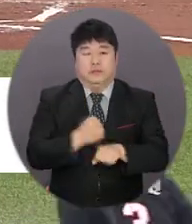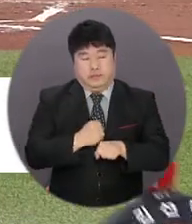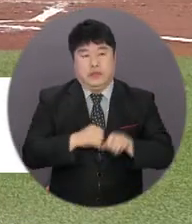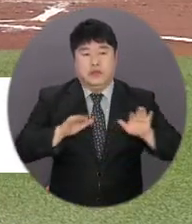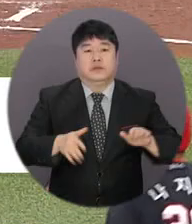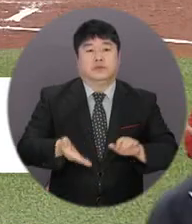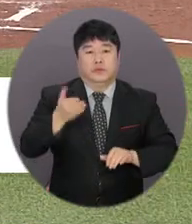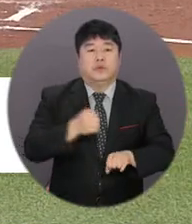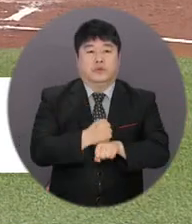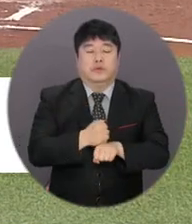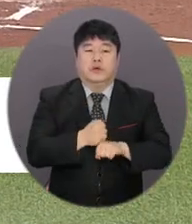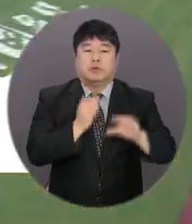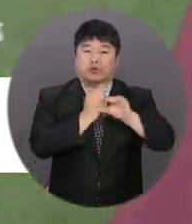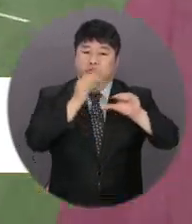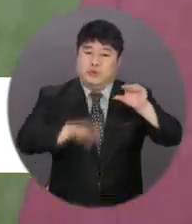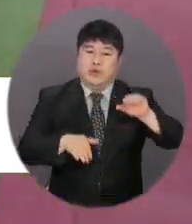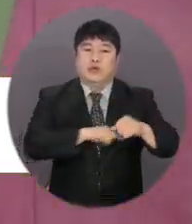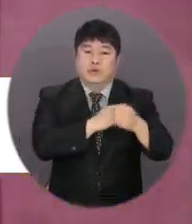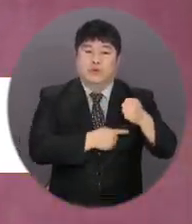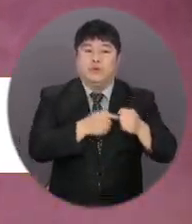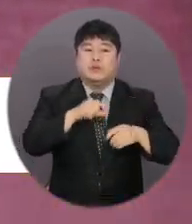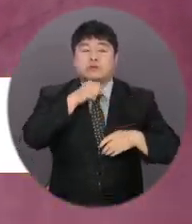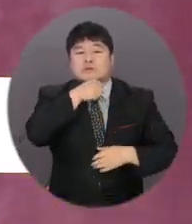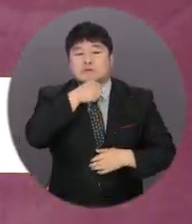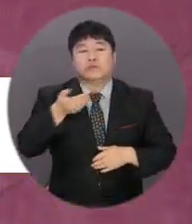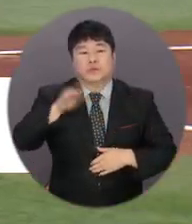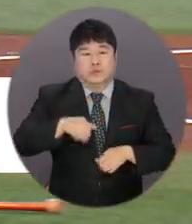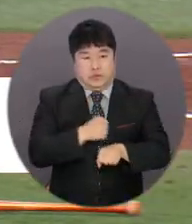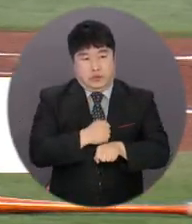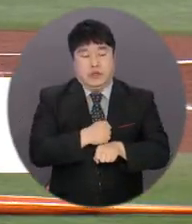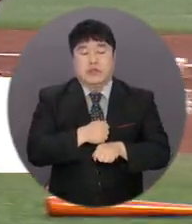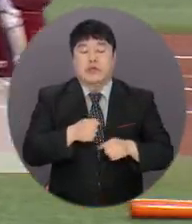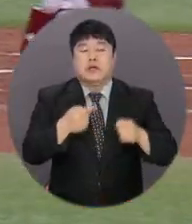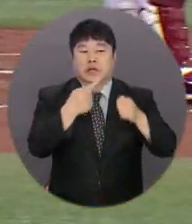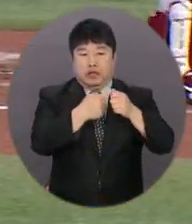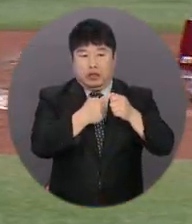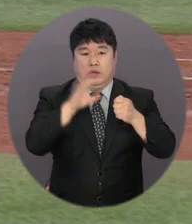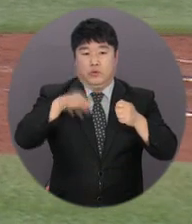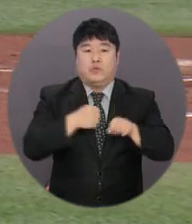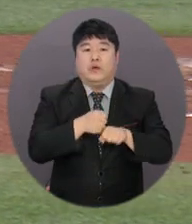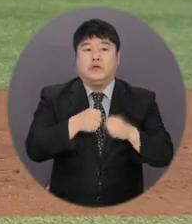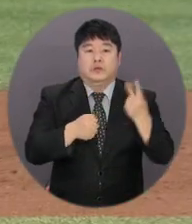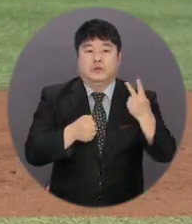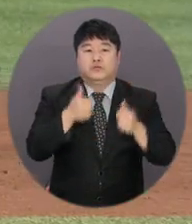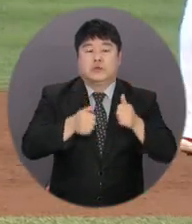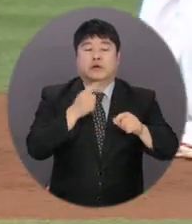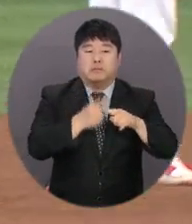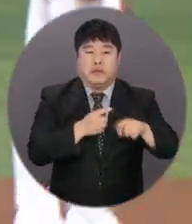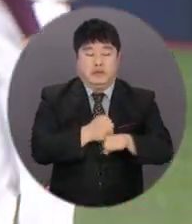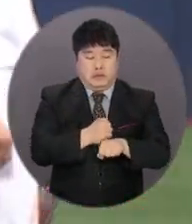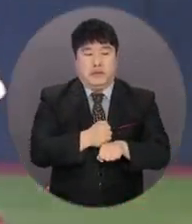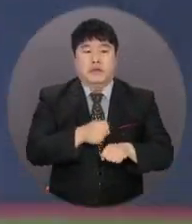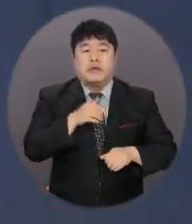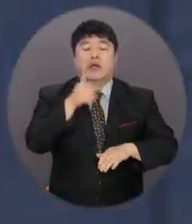성적은 우승 10패로 중하위권이지만 선두와 불과 두 게임 차. 연장 5번의 승부에서 4승 1패로